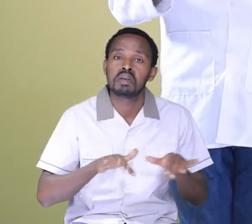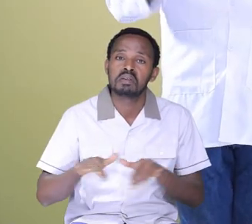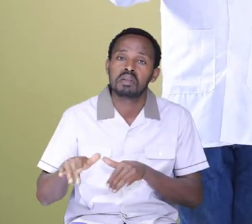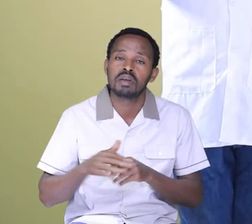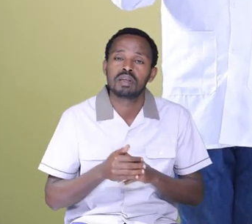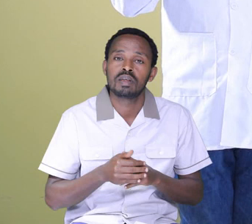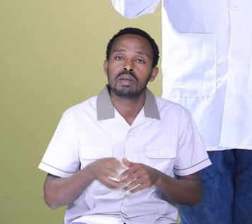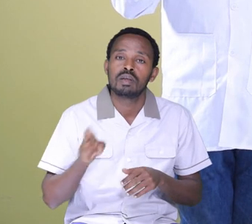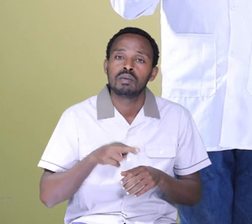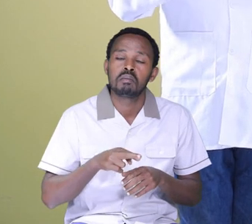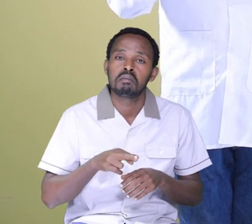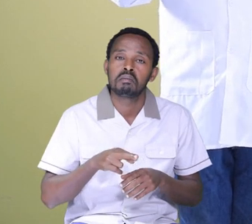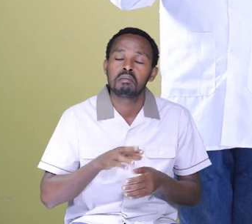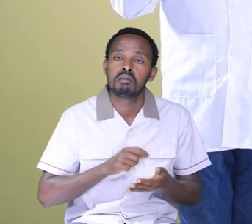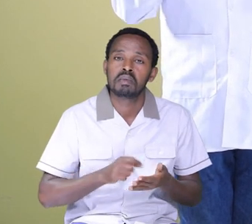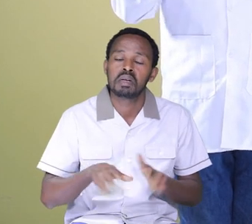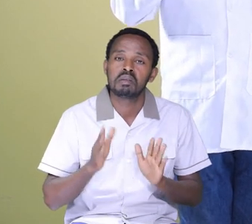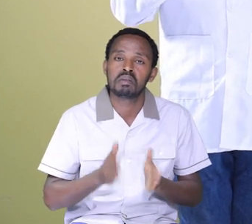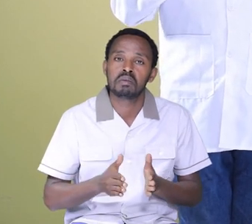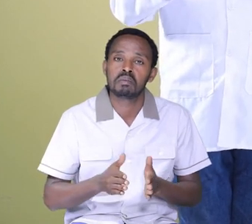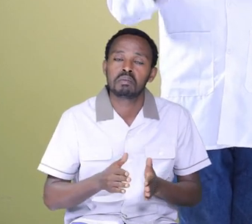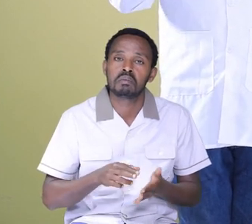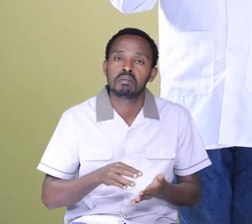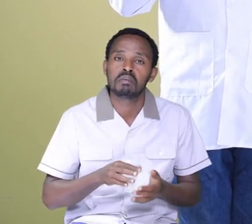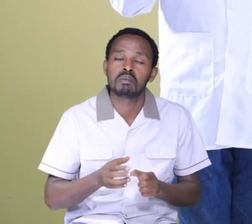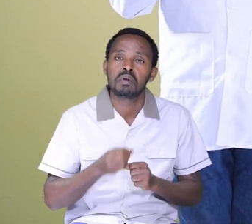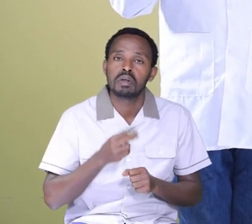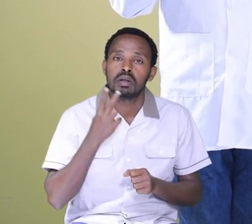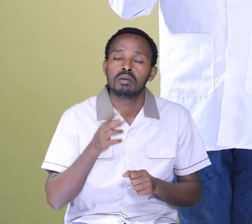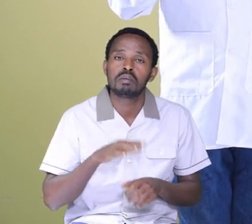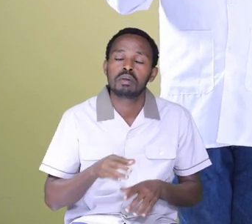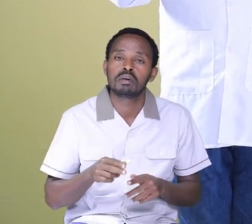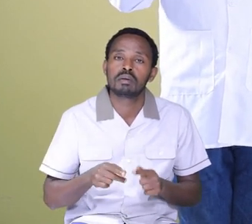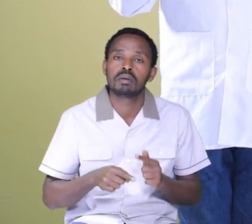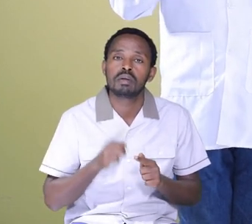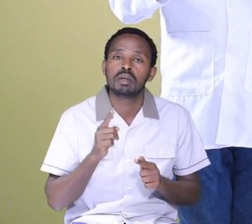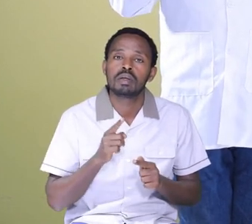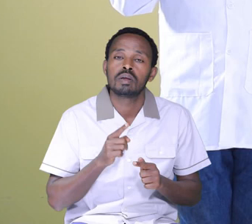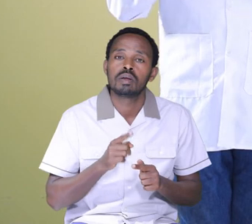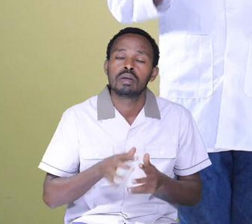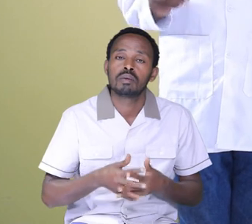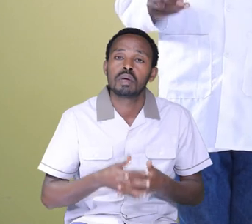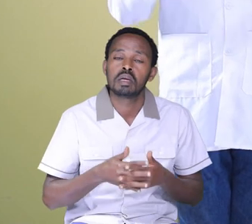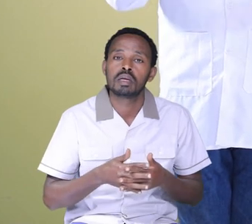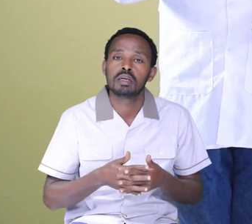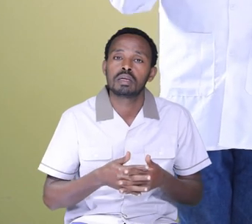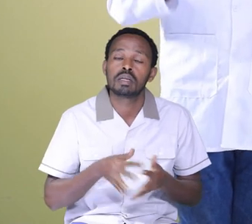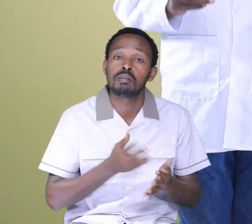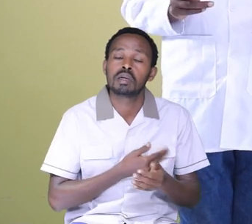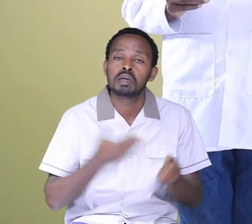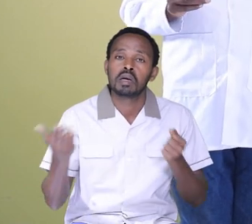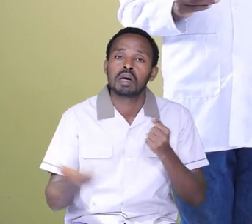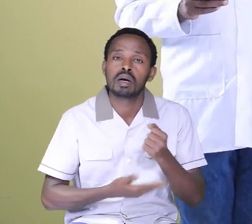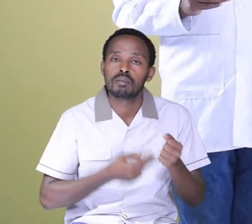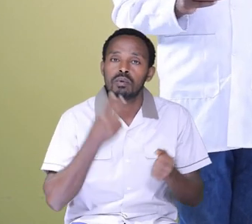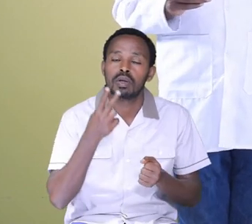yookaan maashinii barreessituu fudhannee ilaaluu dandeenya. Fakkeenya 2ffaa irratti maashinii marga haamtu fudhannee yoo